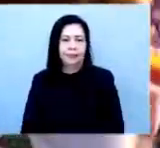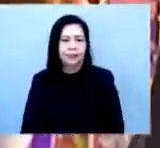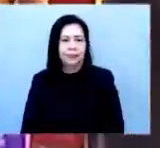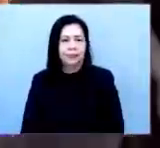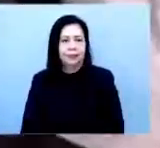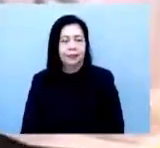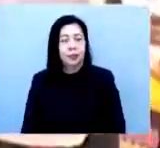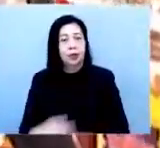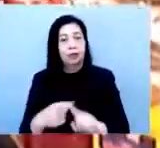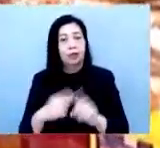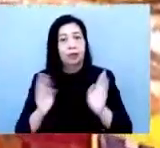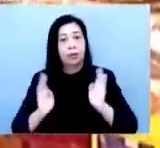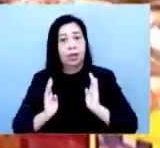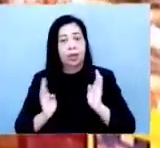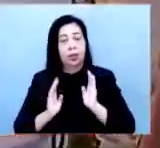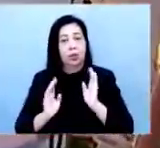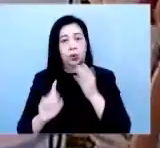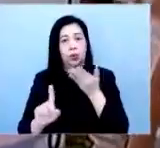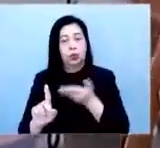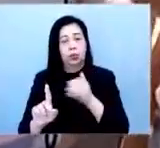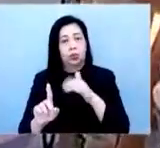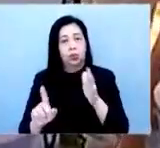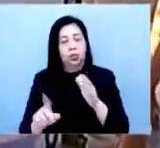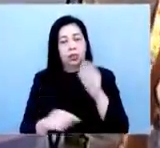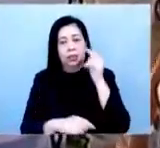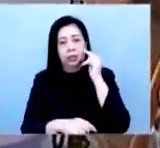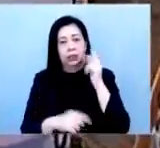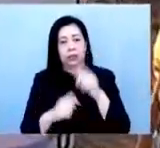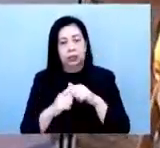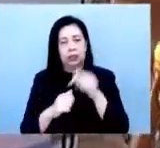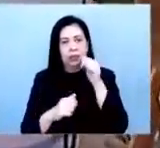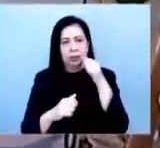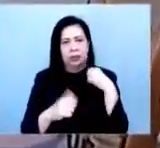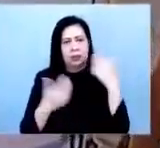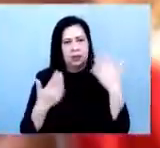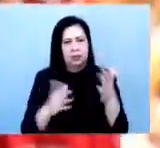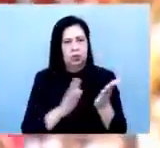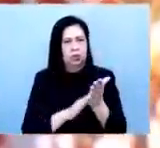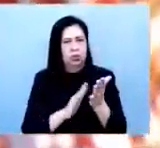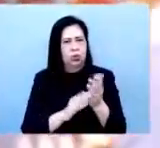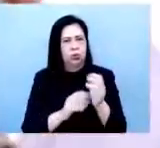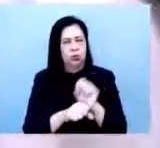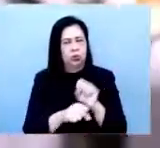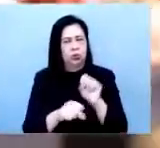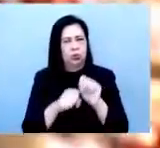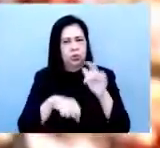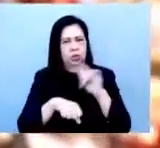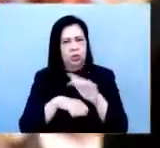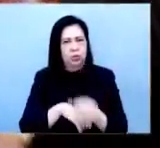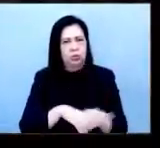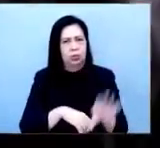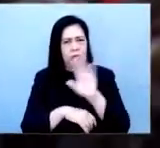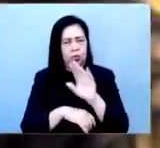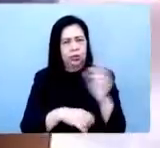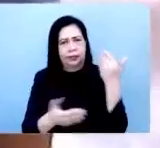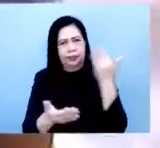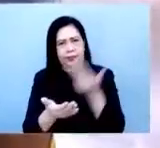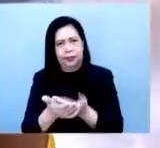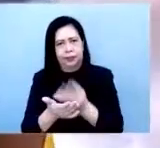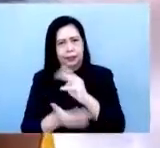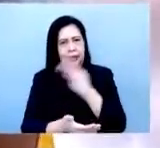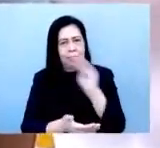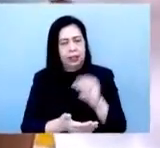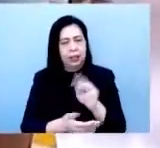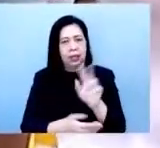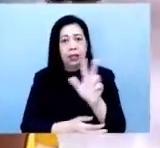Mula pa sa Baguio City ang estudyanteng si Noriel. Kagabi lang natapos ang kanyang schoolwork, kaya madaling araw na siya nakabiyahe pa Maynila. Bandang